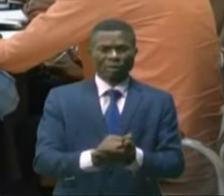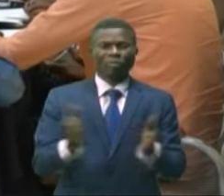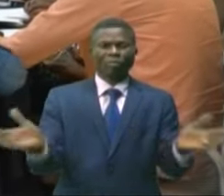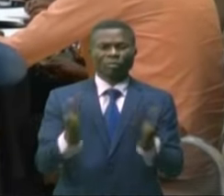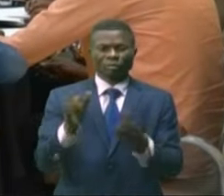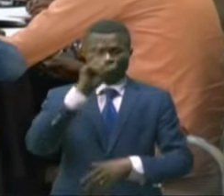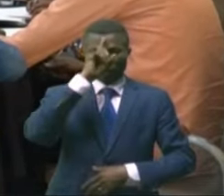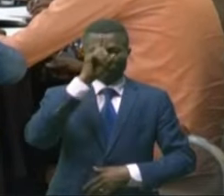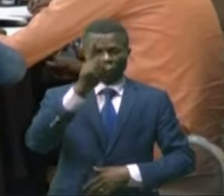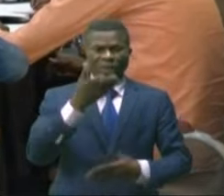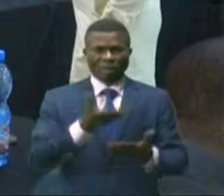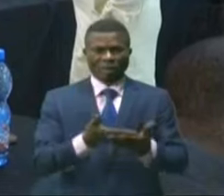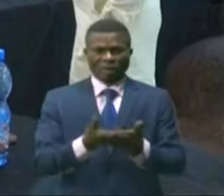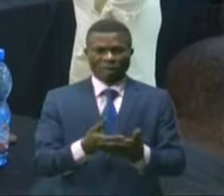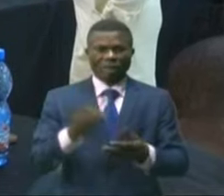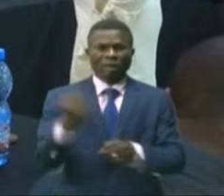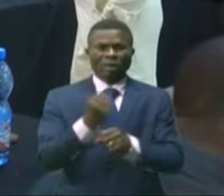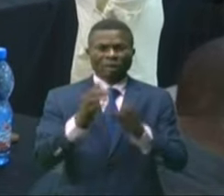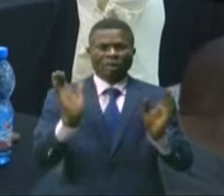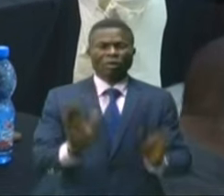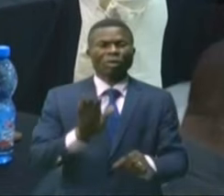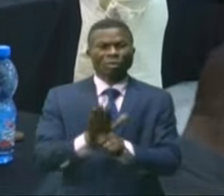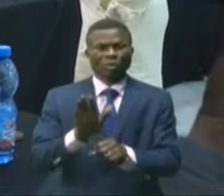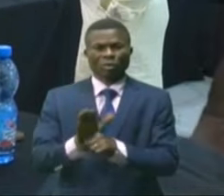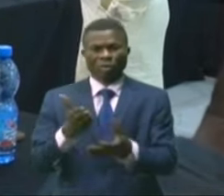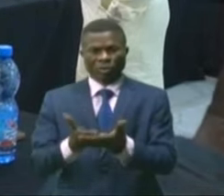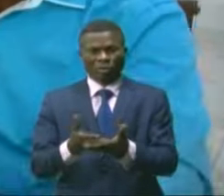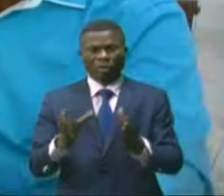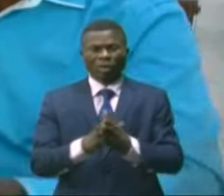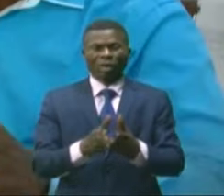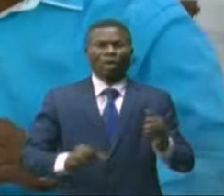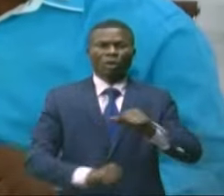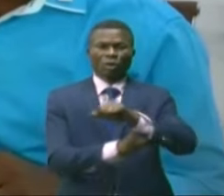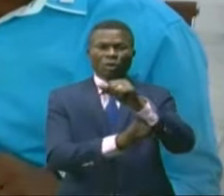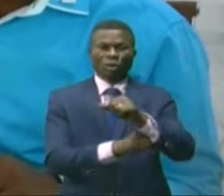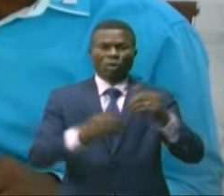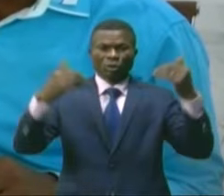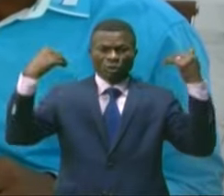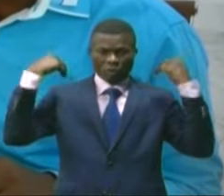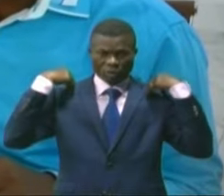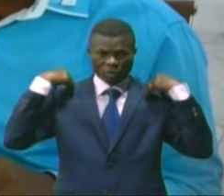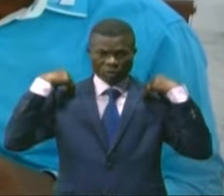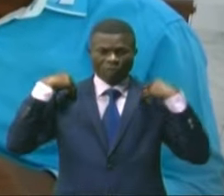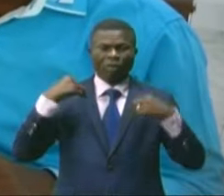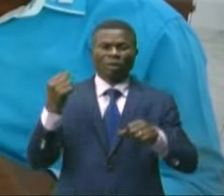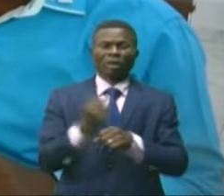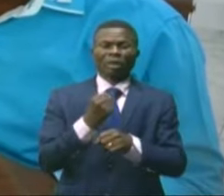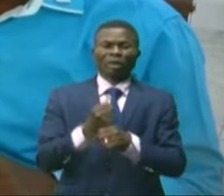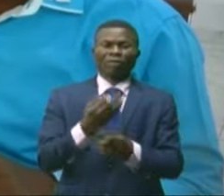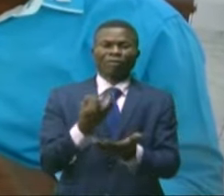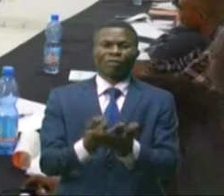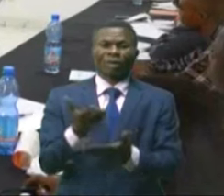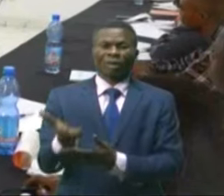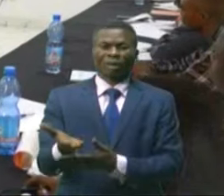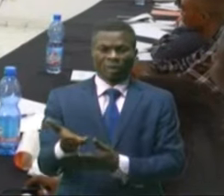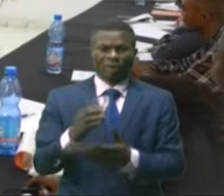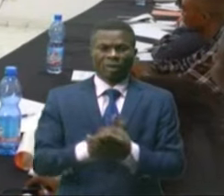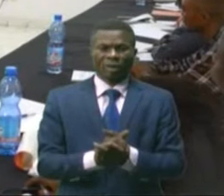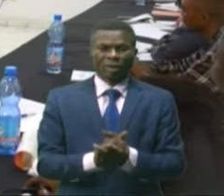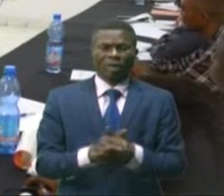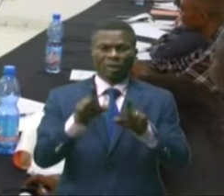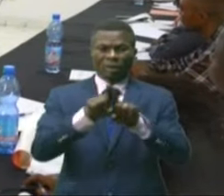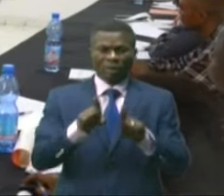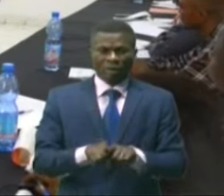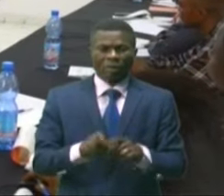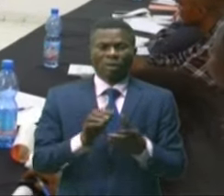renforcement des capacités des agrimultiplicateurs avec l'assistance de l'autorité des régulations sémencières, du personnel